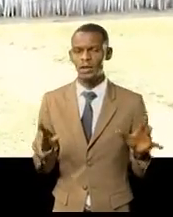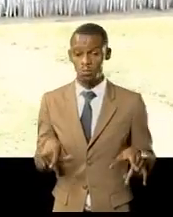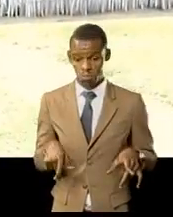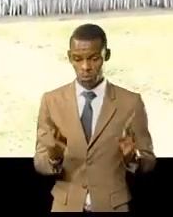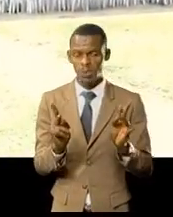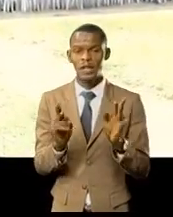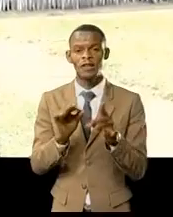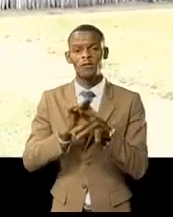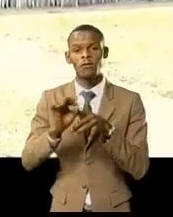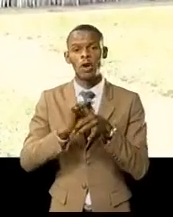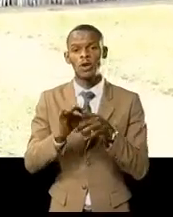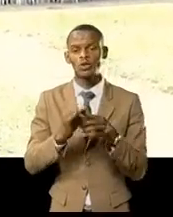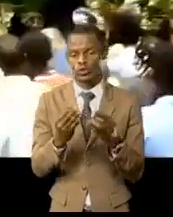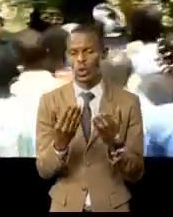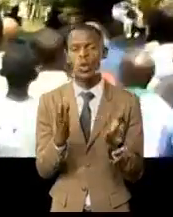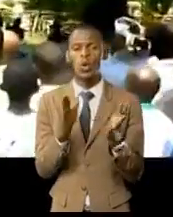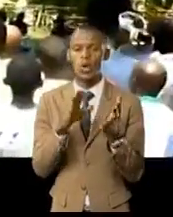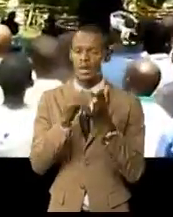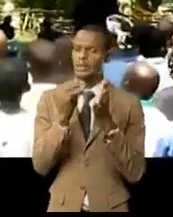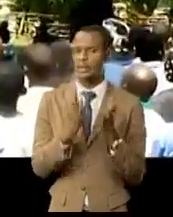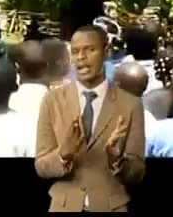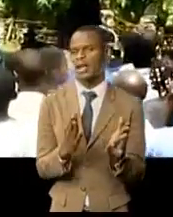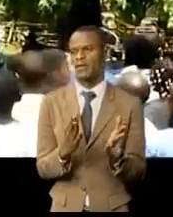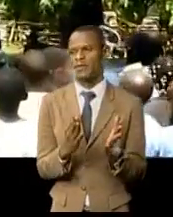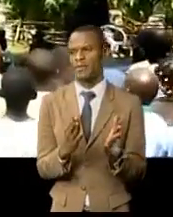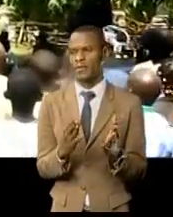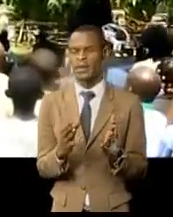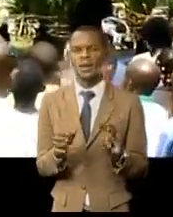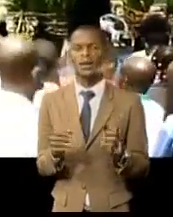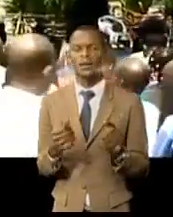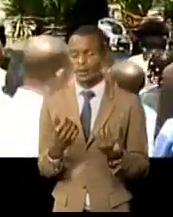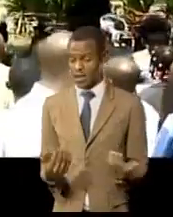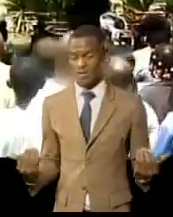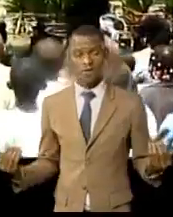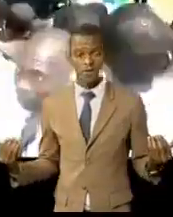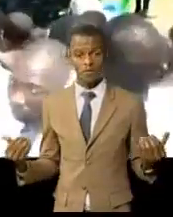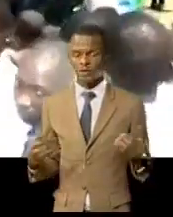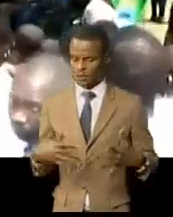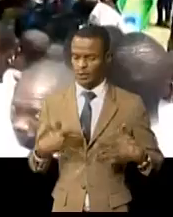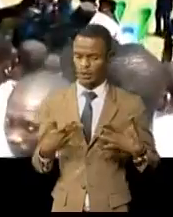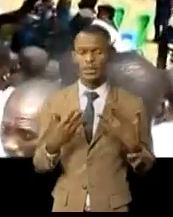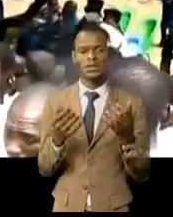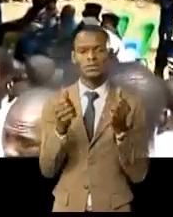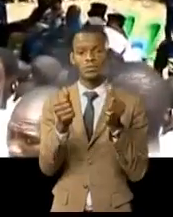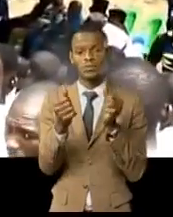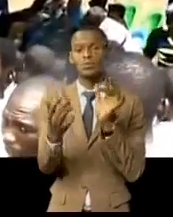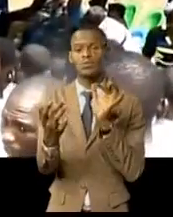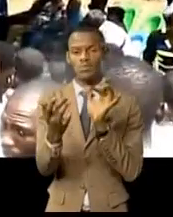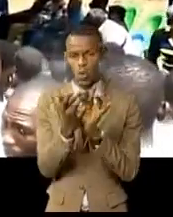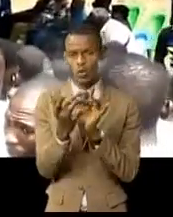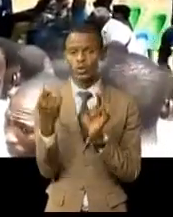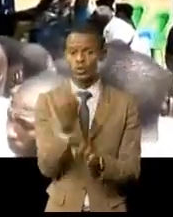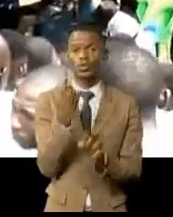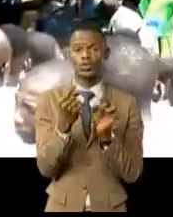la formation des élèves, pour cependant créer une ambiance non ordinaire afin que la population se sente toujours proche et du gouvernant.